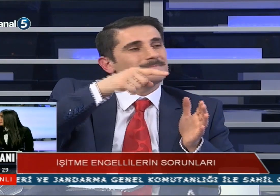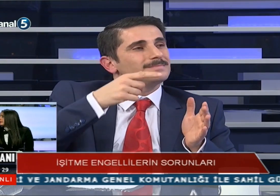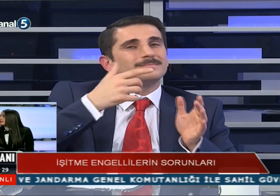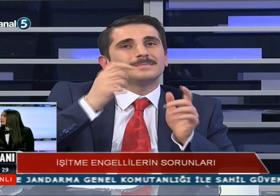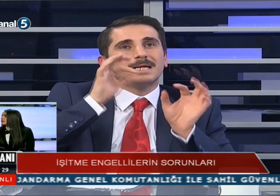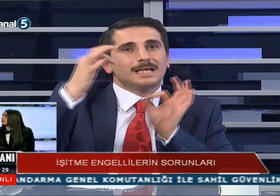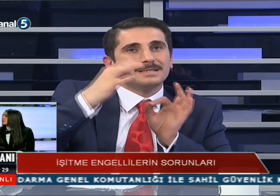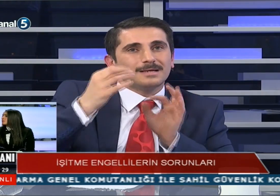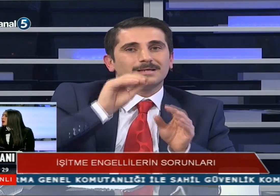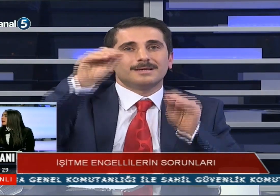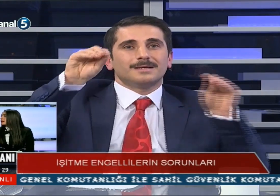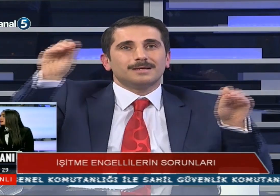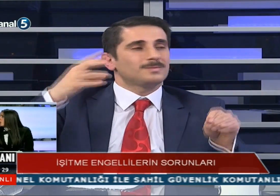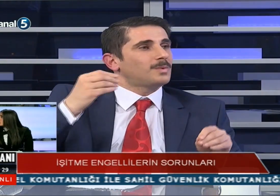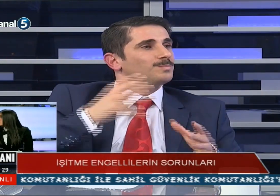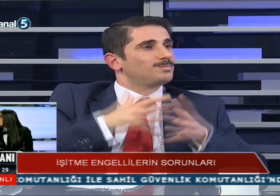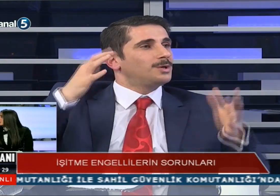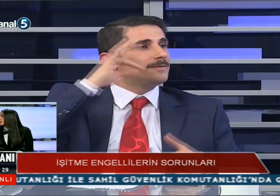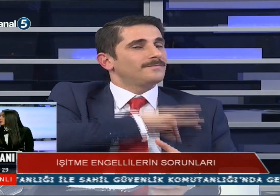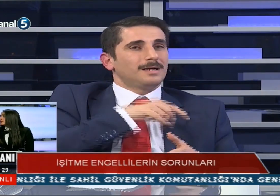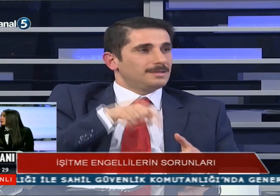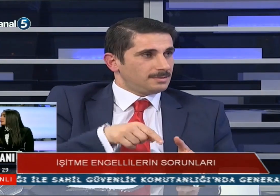Valiliklerin bağlantılı olduğu